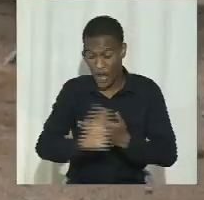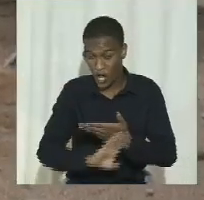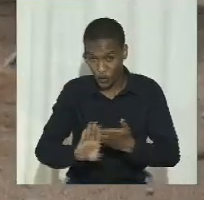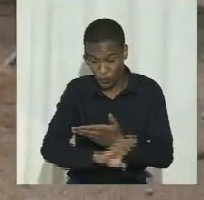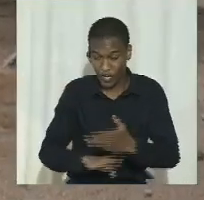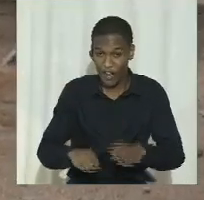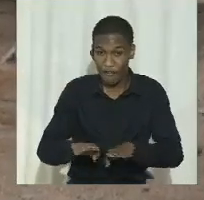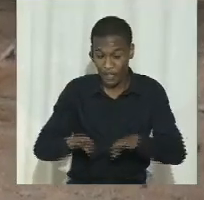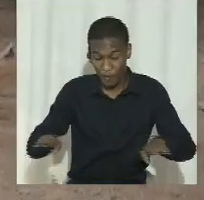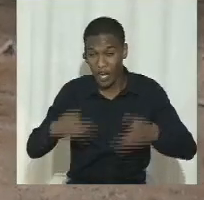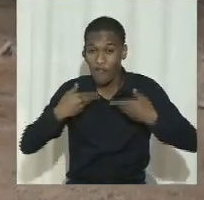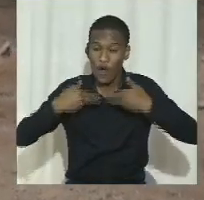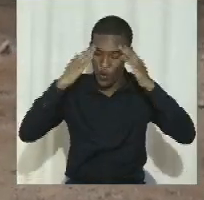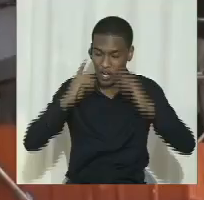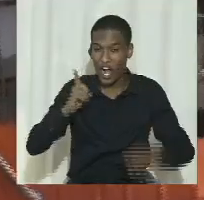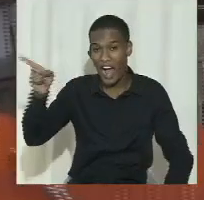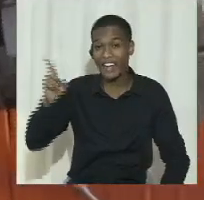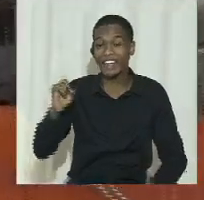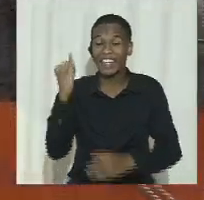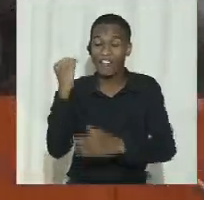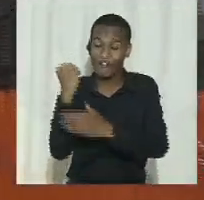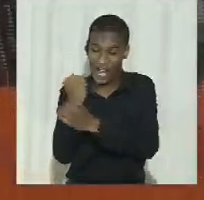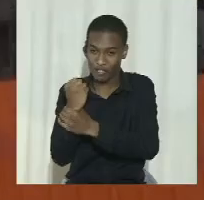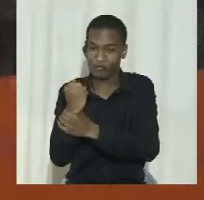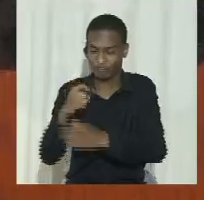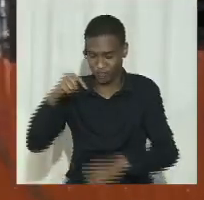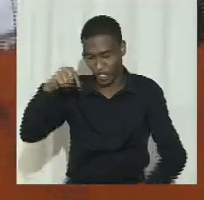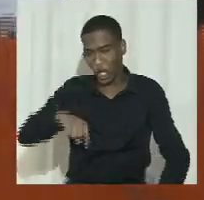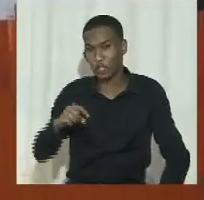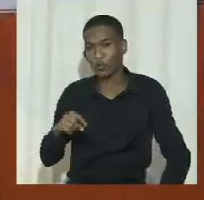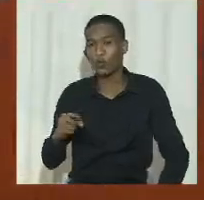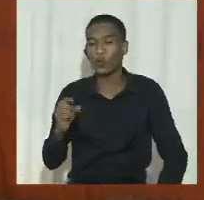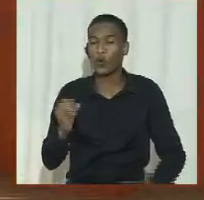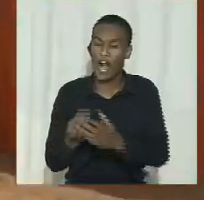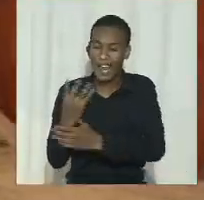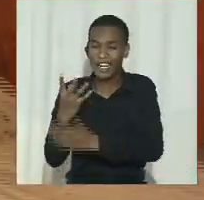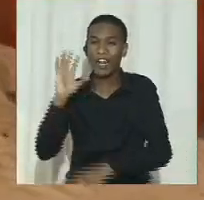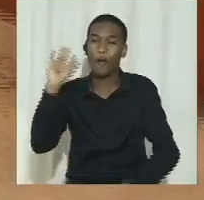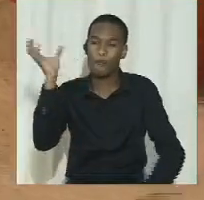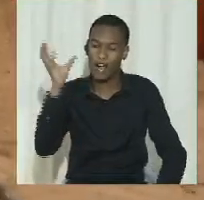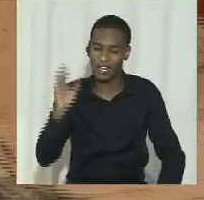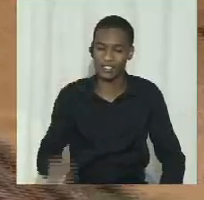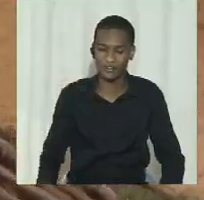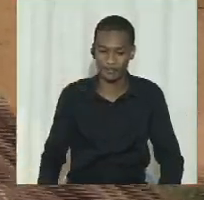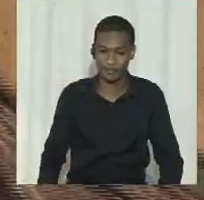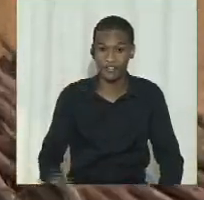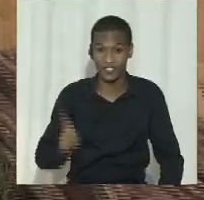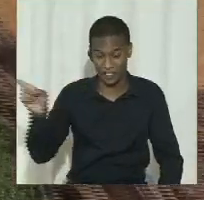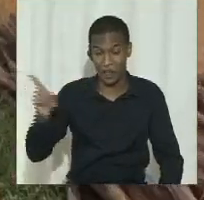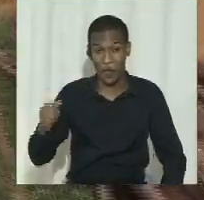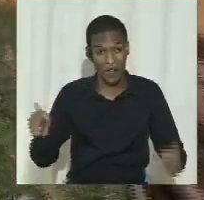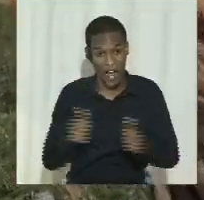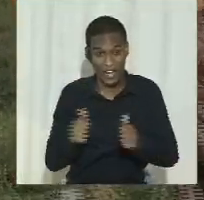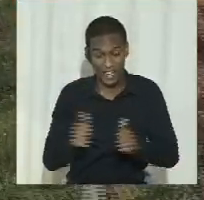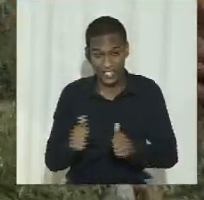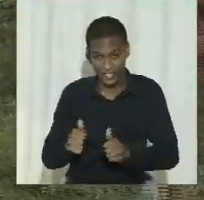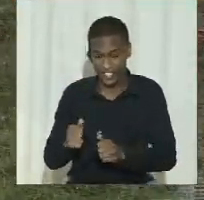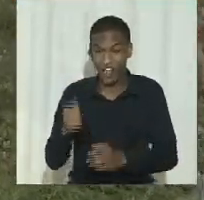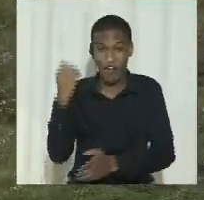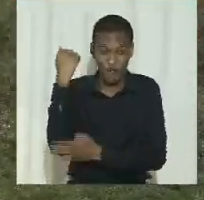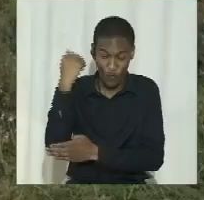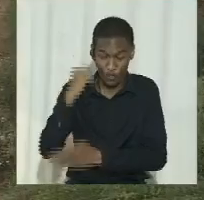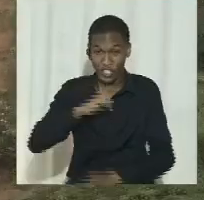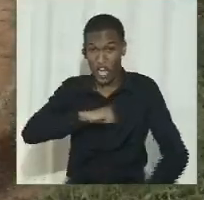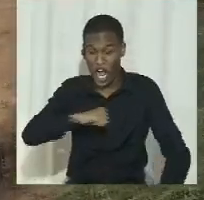Vato no nanorenana ny foto-drafitrasa. Fantatsika fa eto akaikin'ny projet présidentiel ny fananganana ny